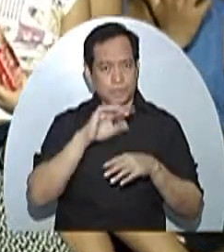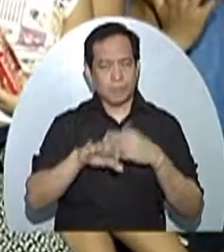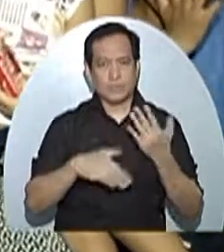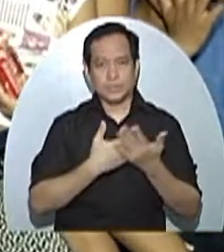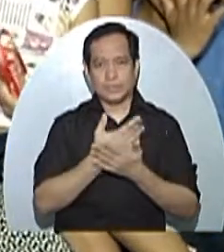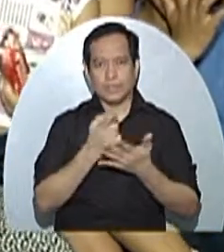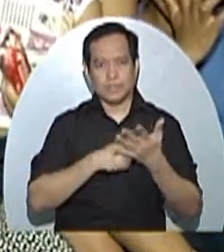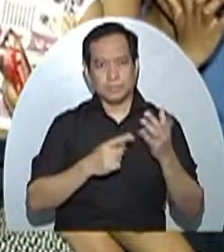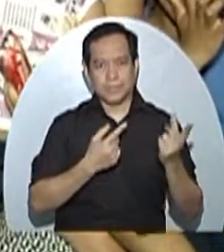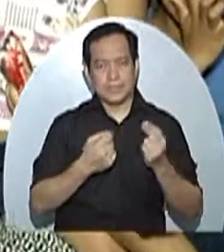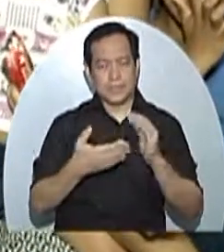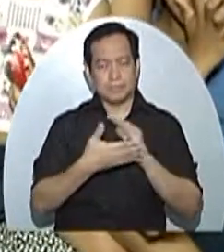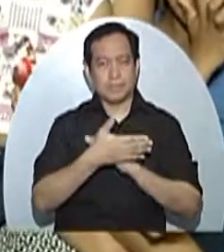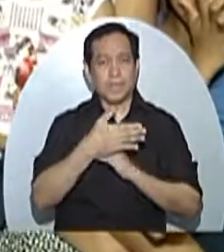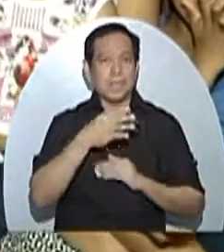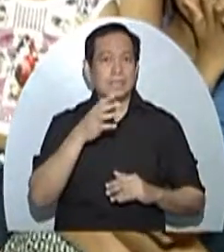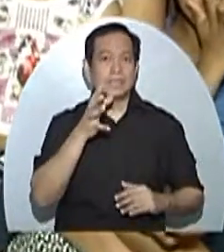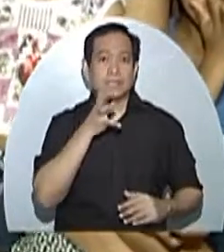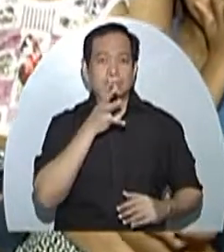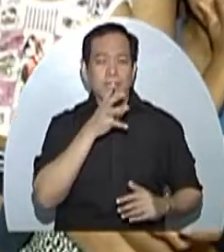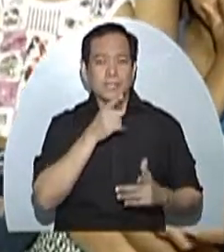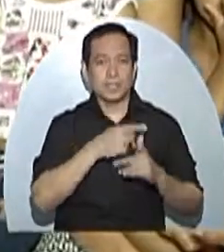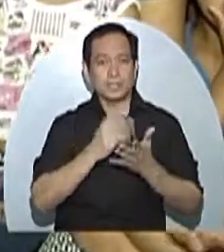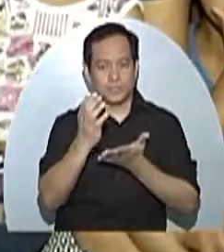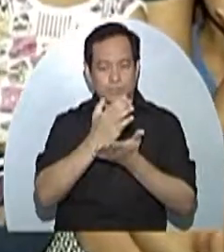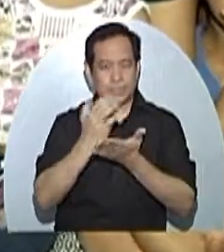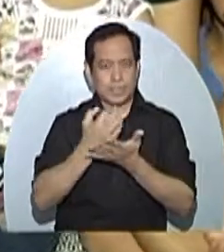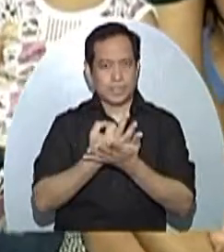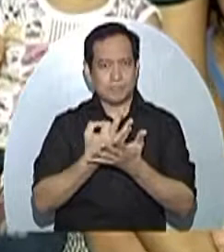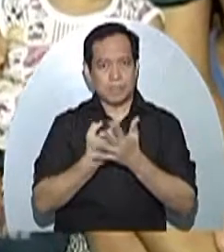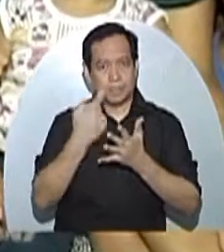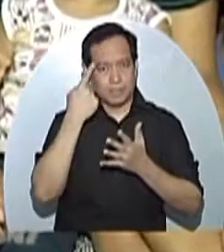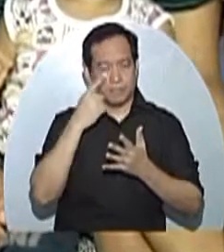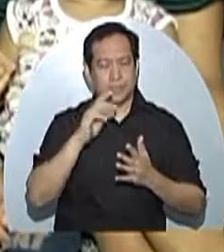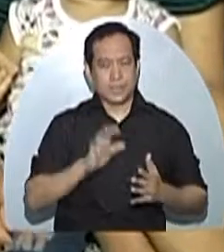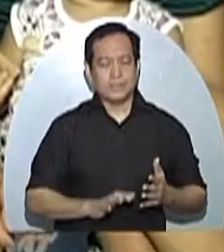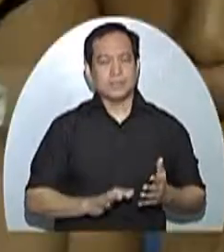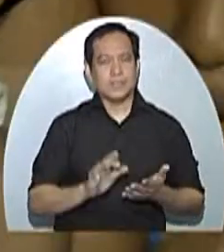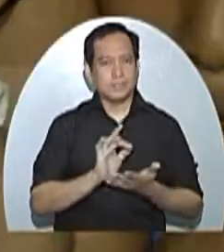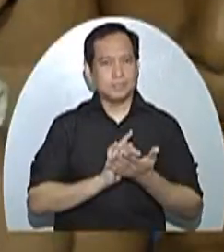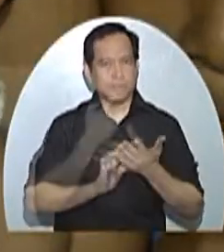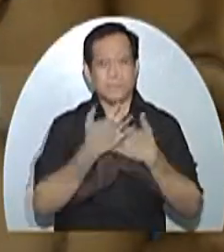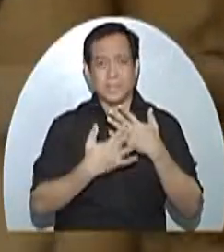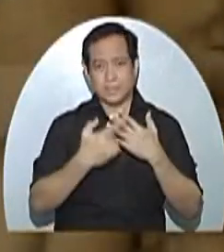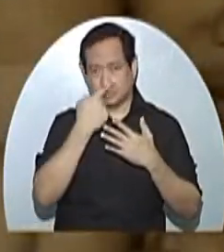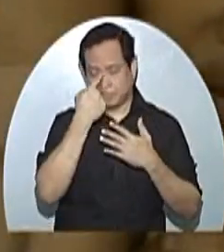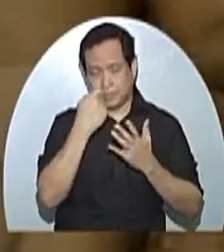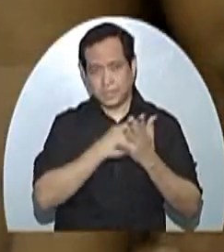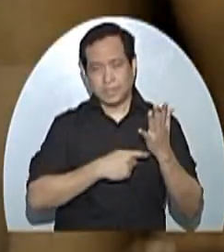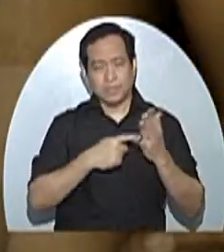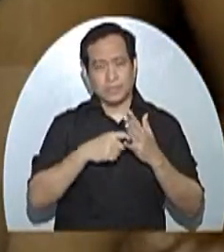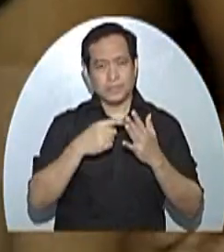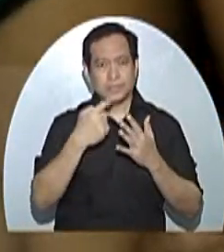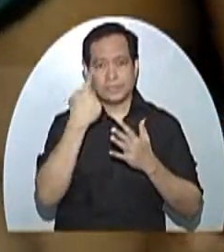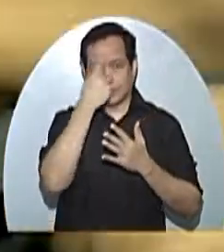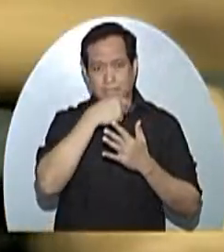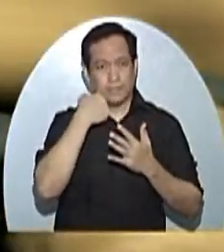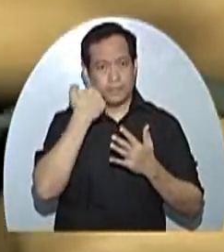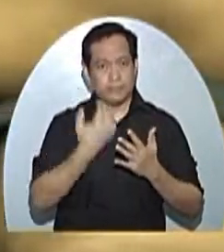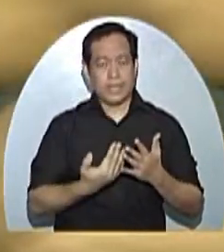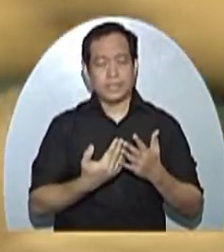ng paraan ay ginagawa ni Karen, makalikom sila ng pera para sa pagpapagamot ng anak. Ang nangyari sa mga buto